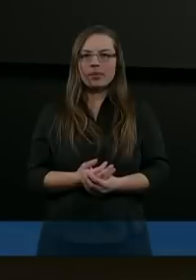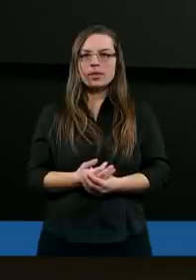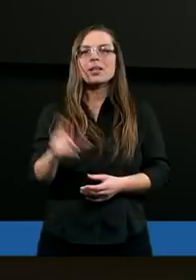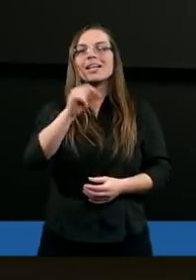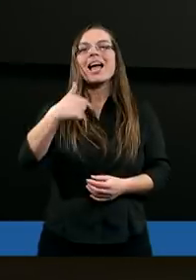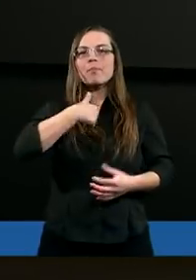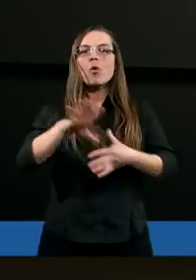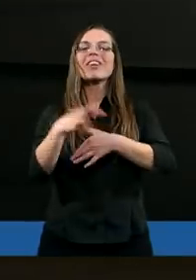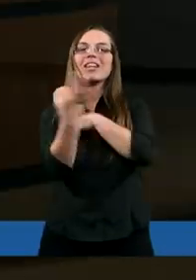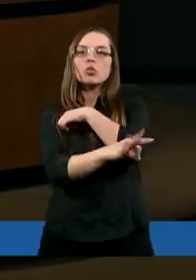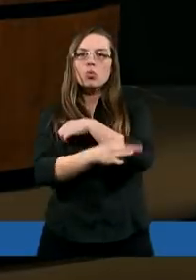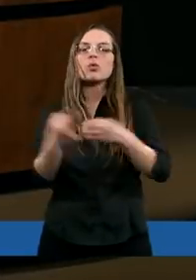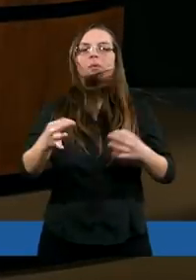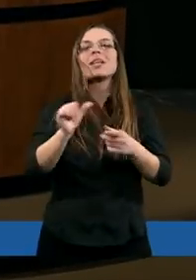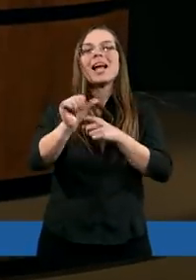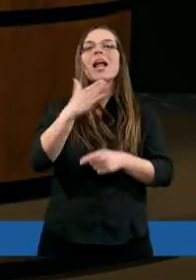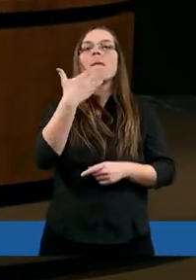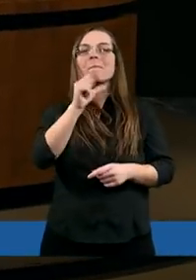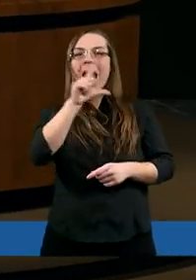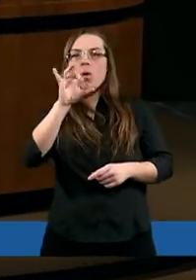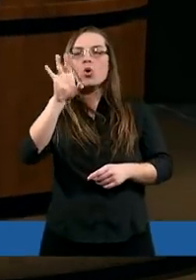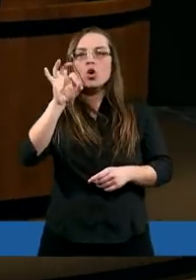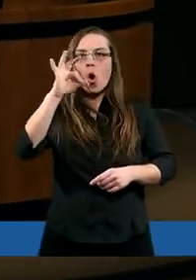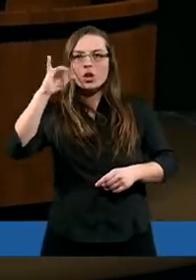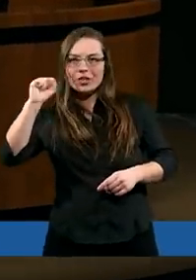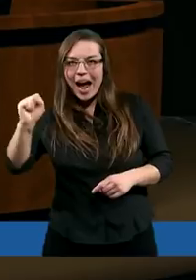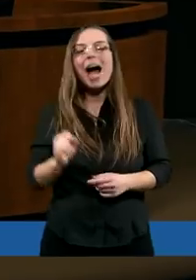Ze mną w studiu jest Małgosia,